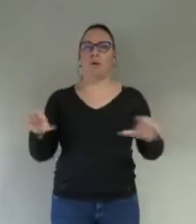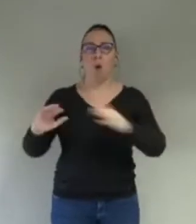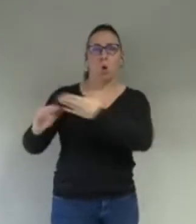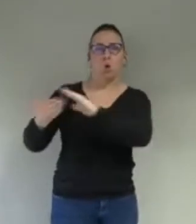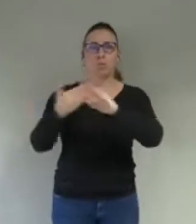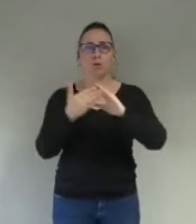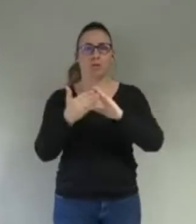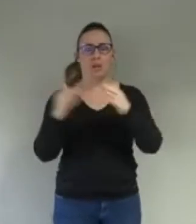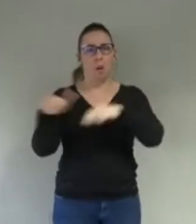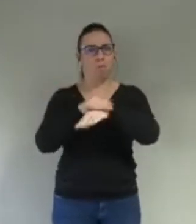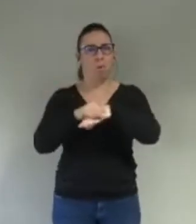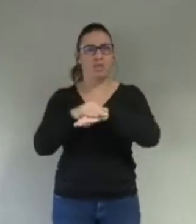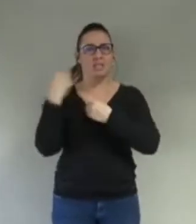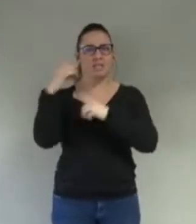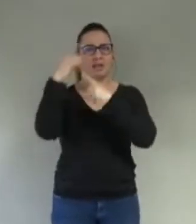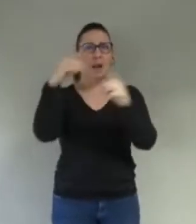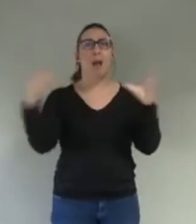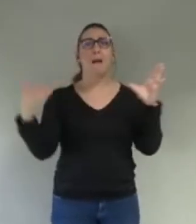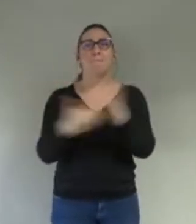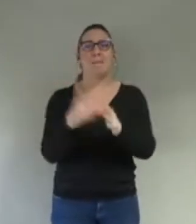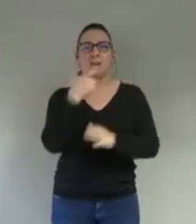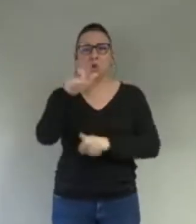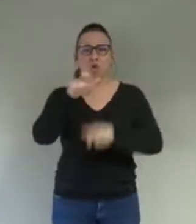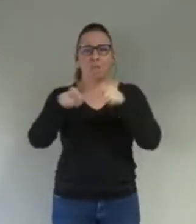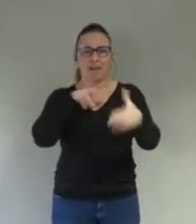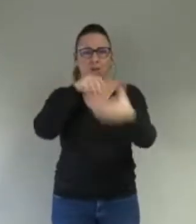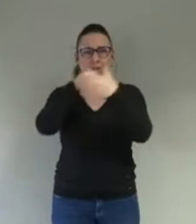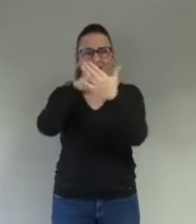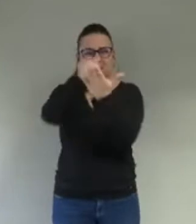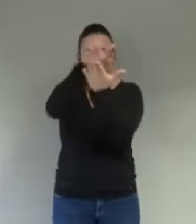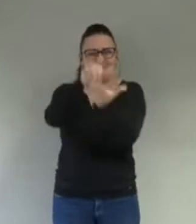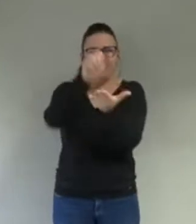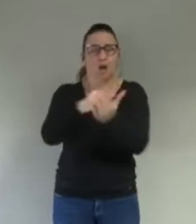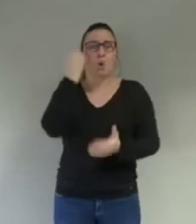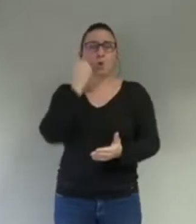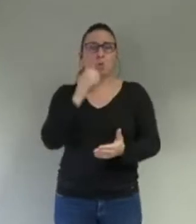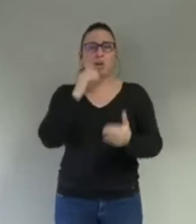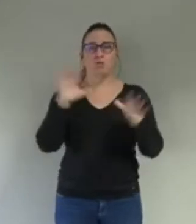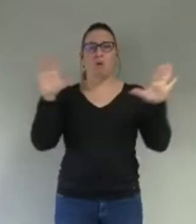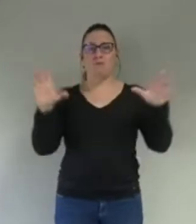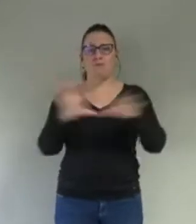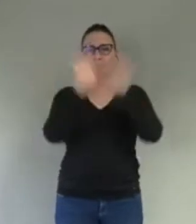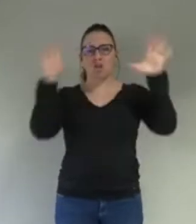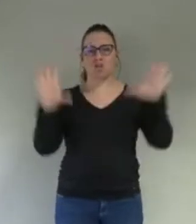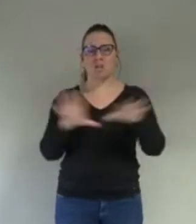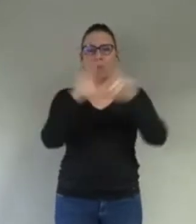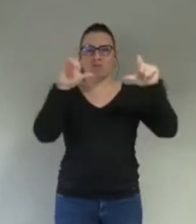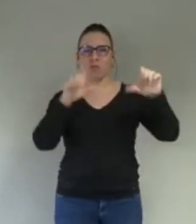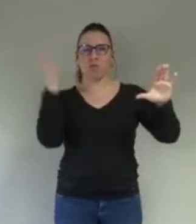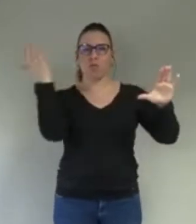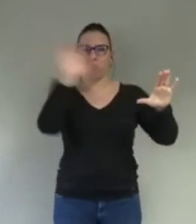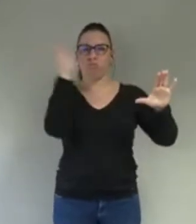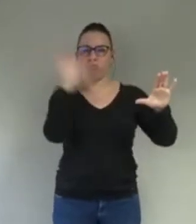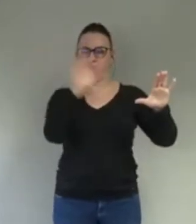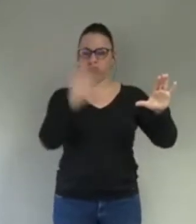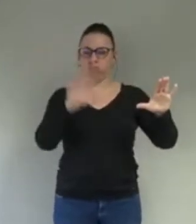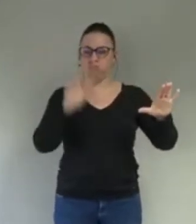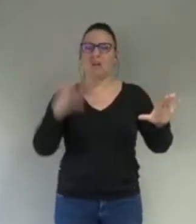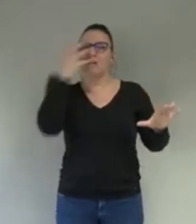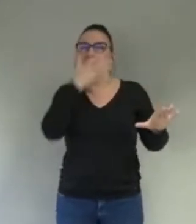défend d'être politique, de plus de 1200 personnes, qui chaque jour publient des photos qui témoignent de l'état catastrophique de la